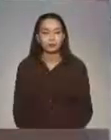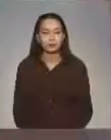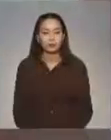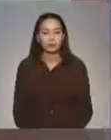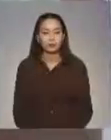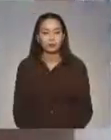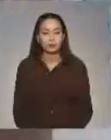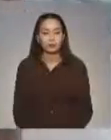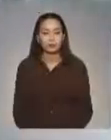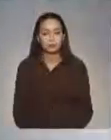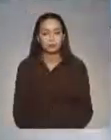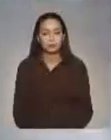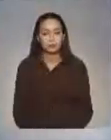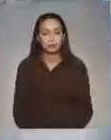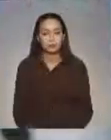балам.